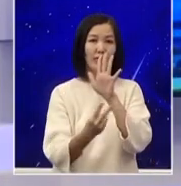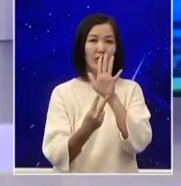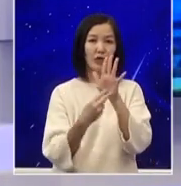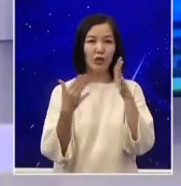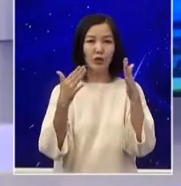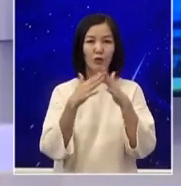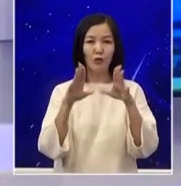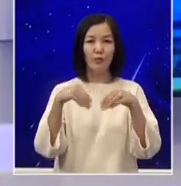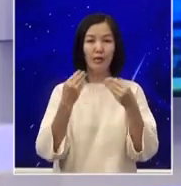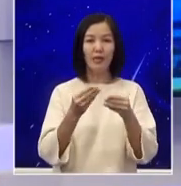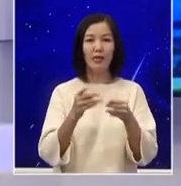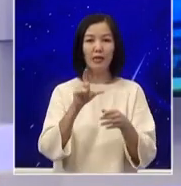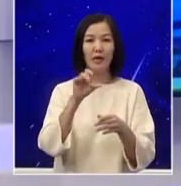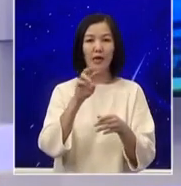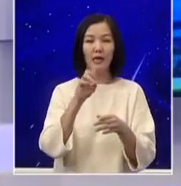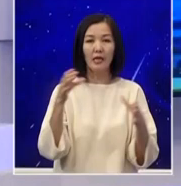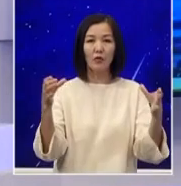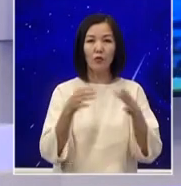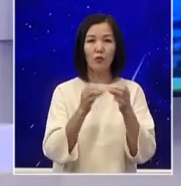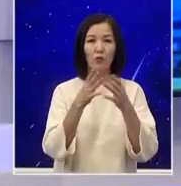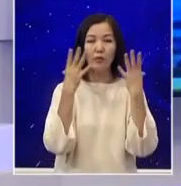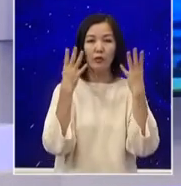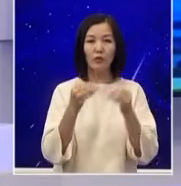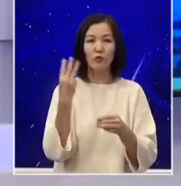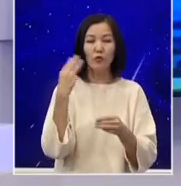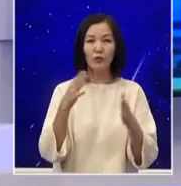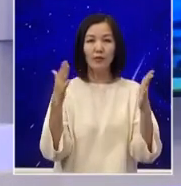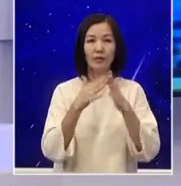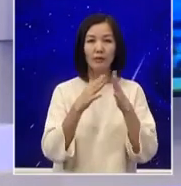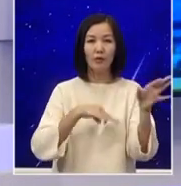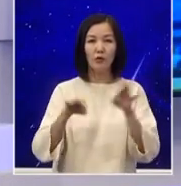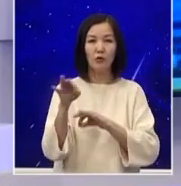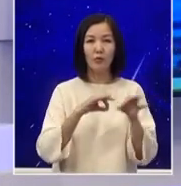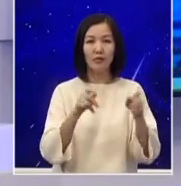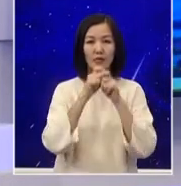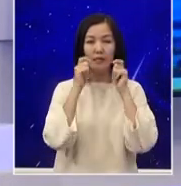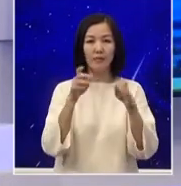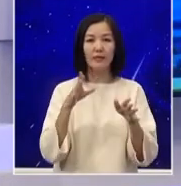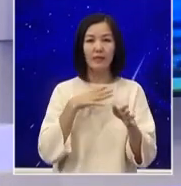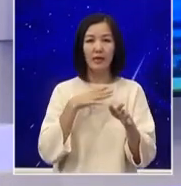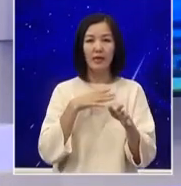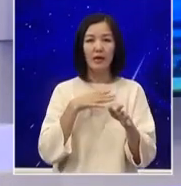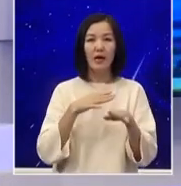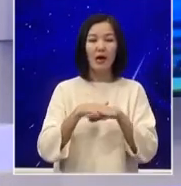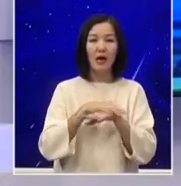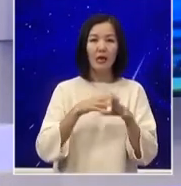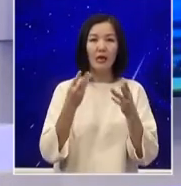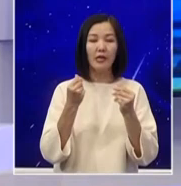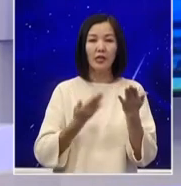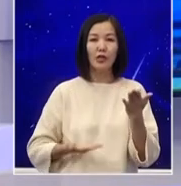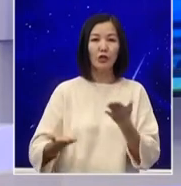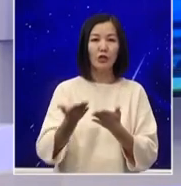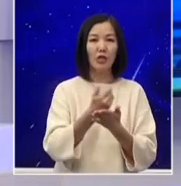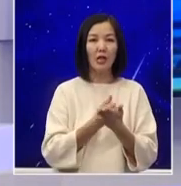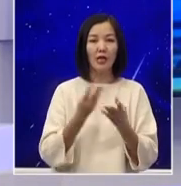287 үй берілді. Бұл Харекет қорының 15 күнде 30 баспана жобасы аясында табыстаған баспанасы. Яғни ел аумағында халық